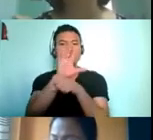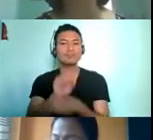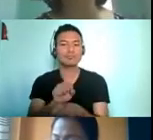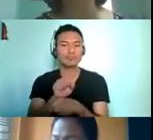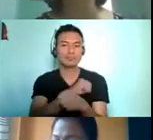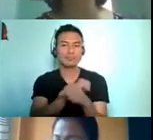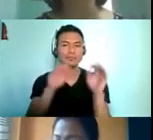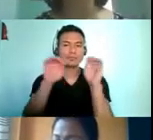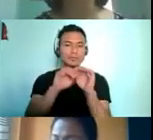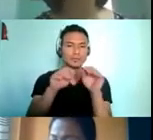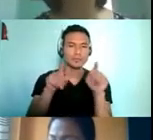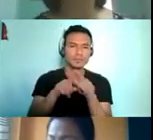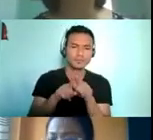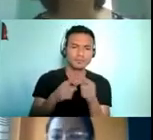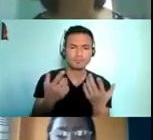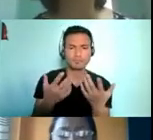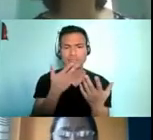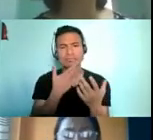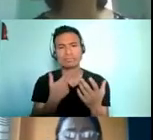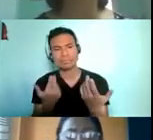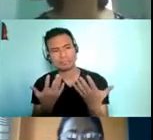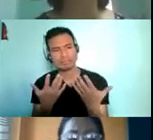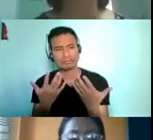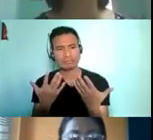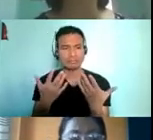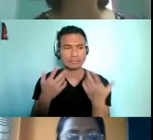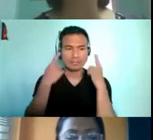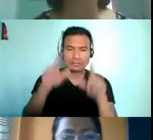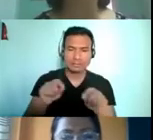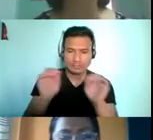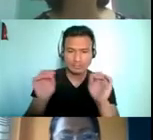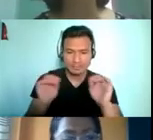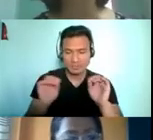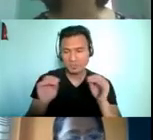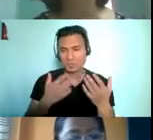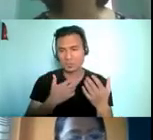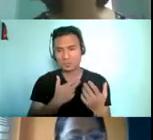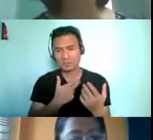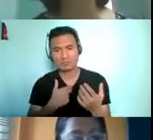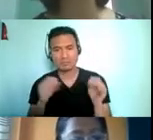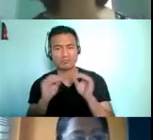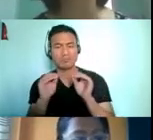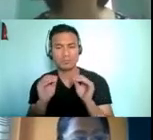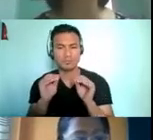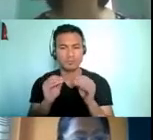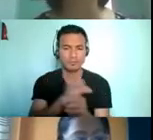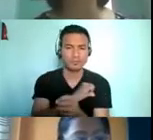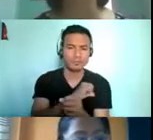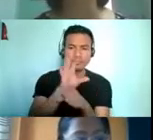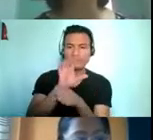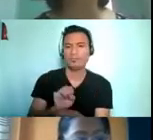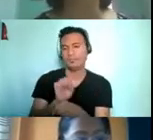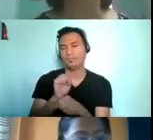सम्बन्ध राख्नको लागि पनि उलाई कुनै इच्छा आकांक्षा नहुने, गरिहाल्यो भने नि एकदमै निष्क्रिय भएर बस्ने